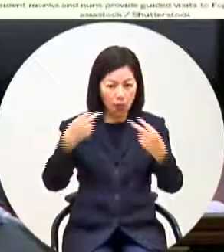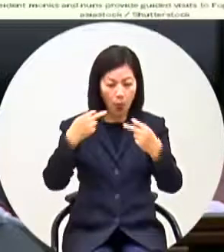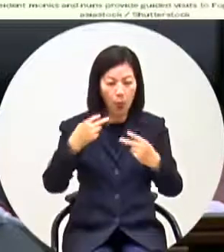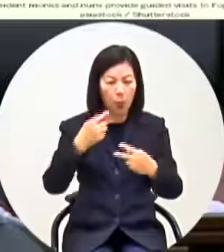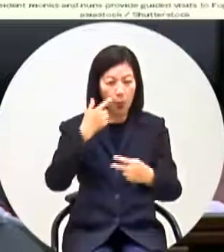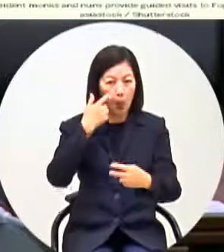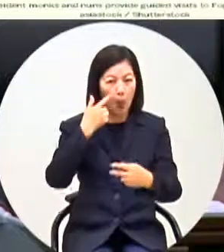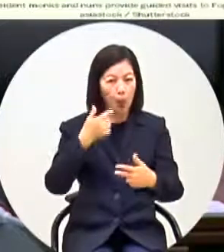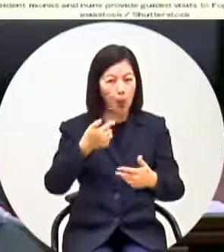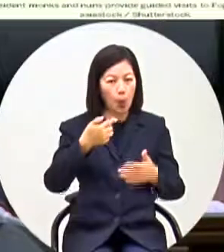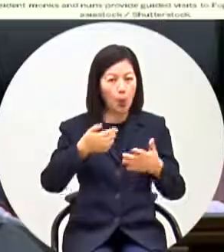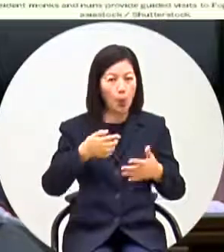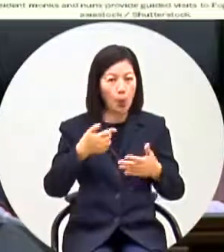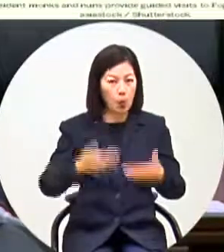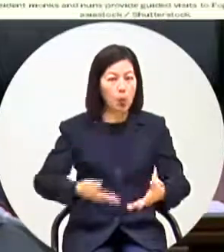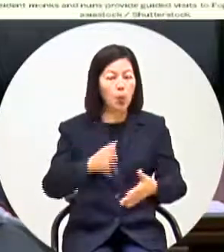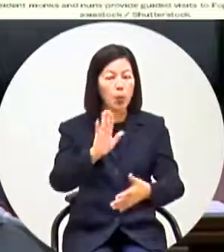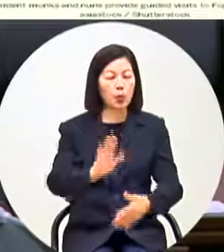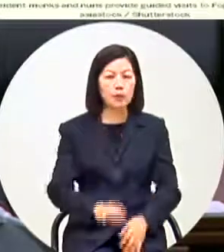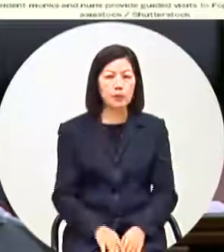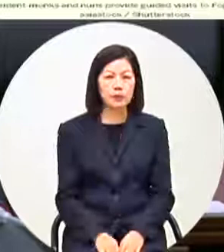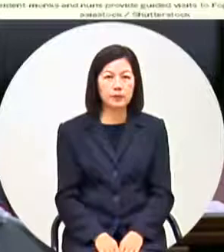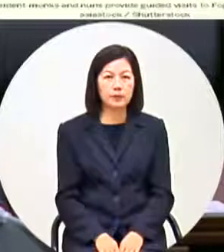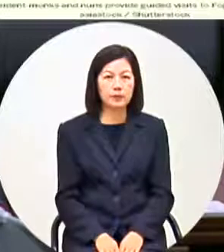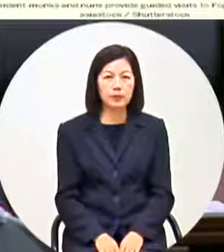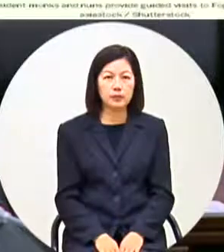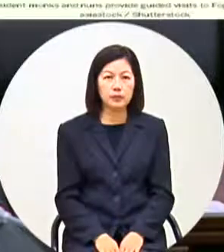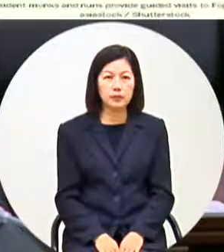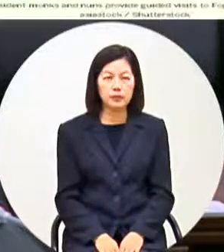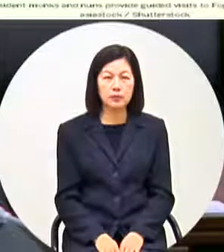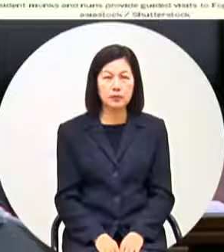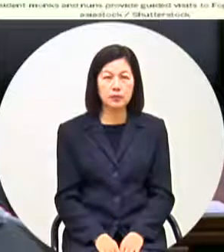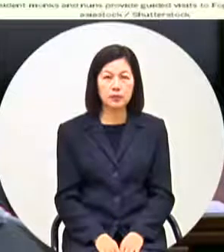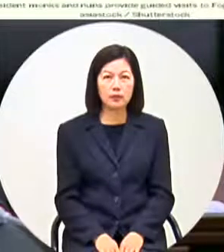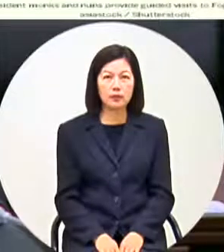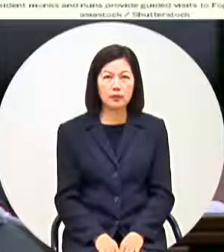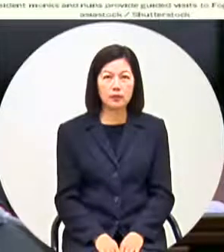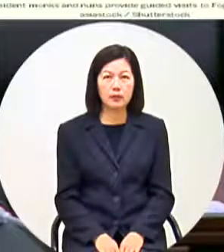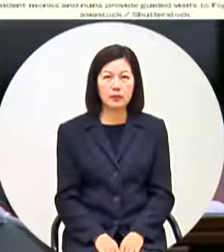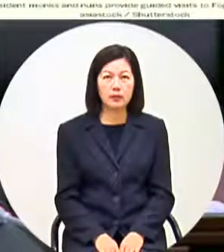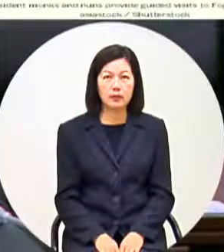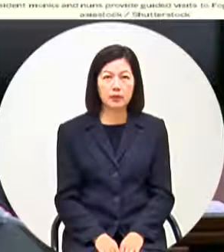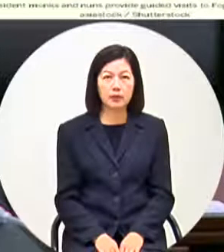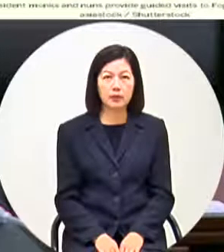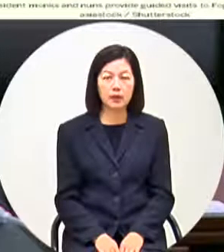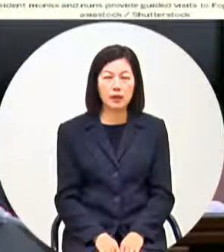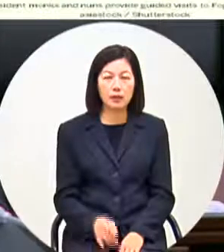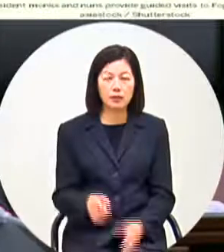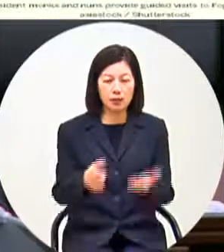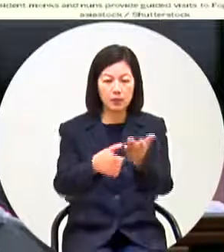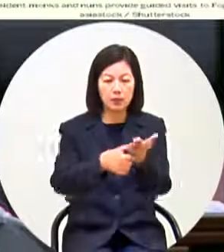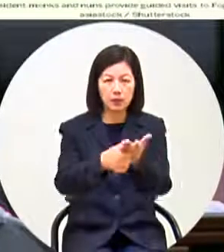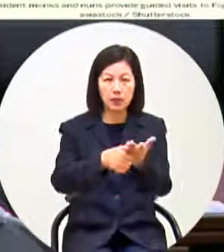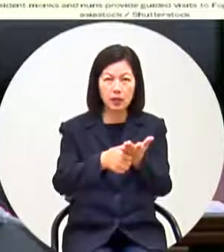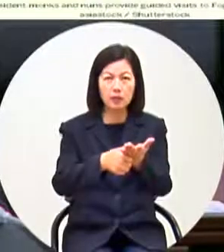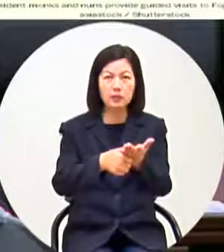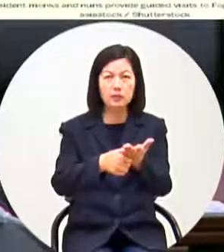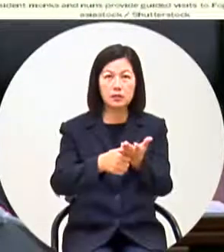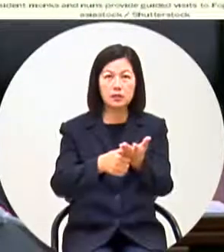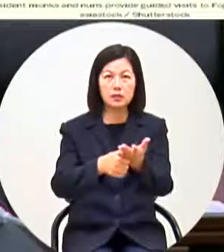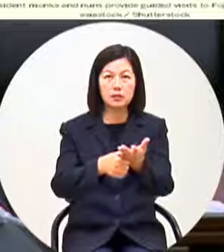那像我们这个也是哦，孤独星球特别推荐我们佛光山，那还好我们高